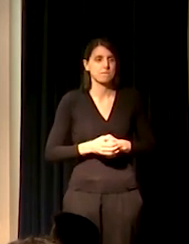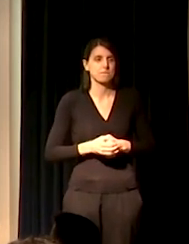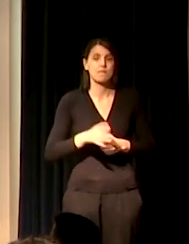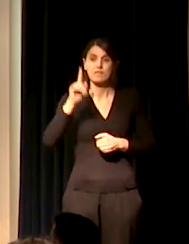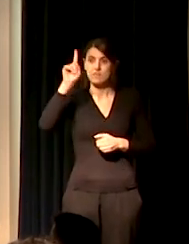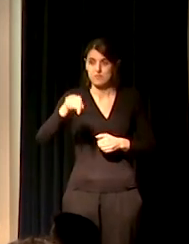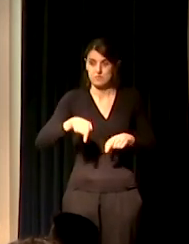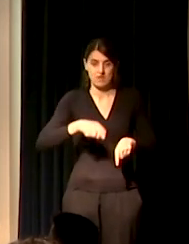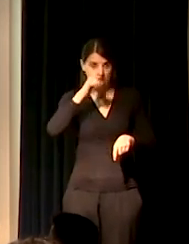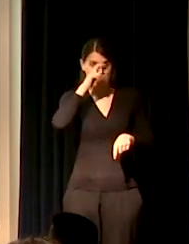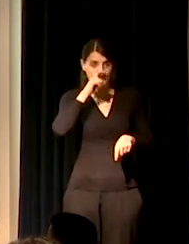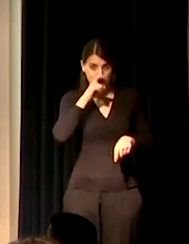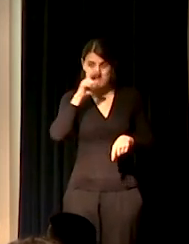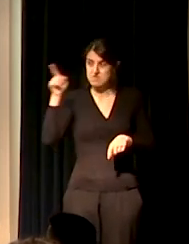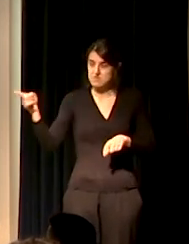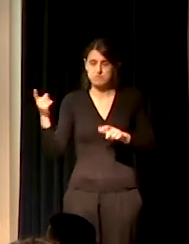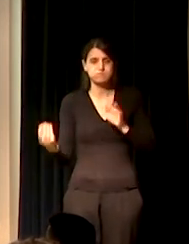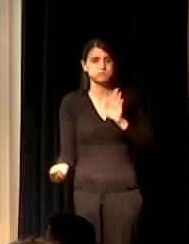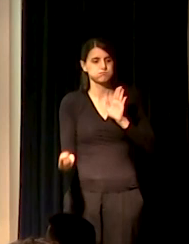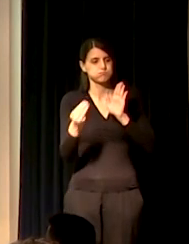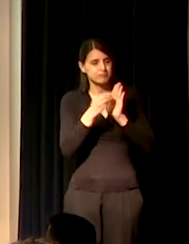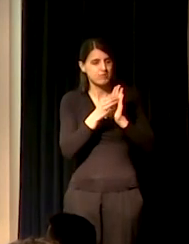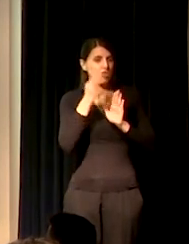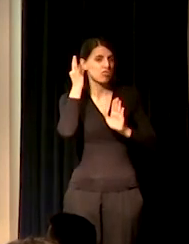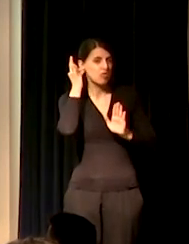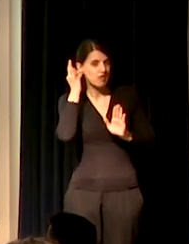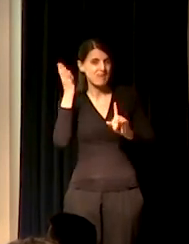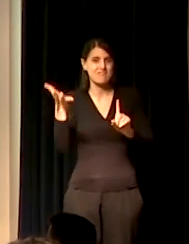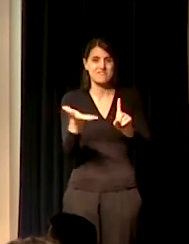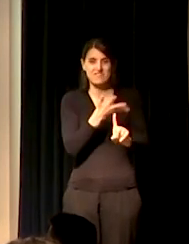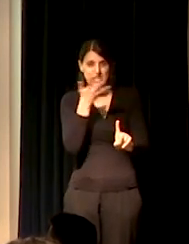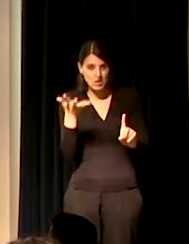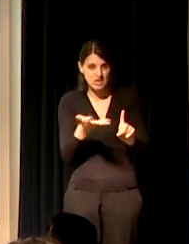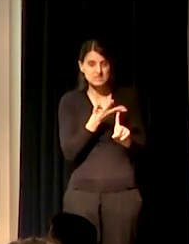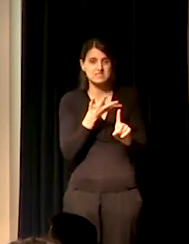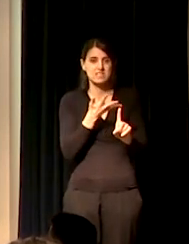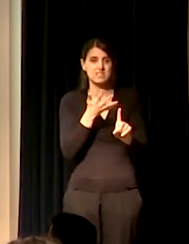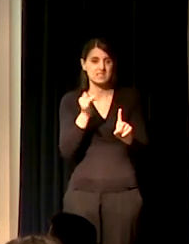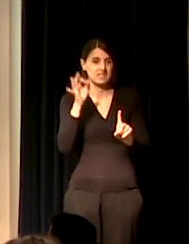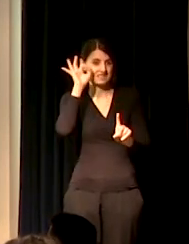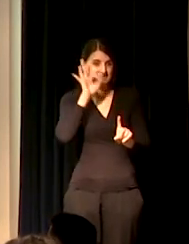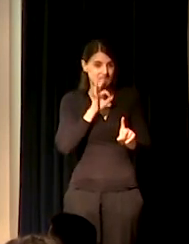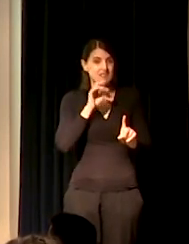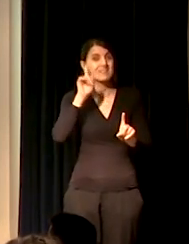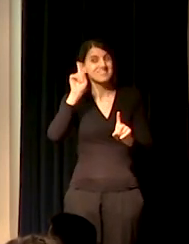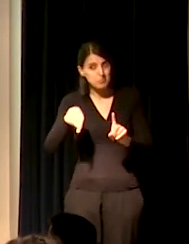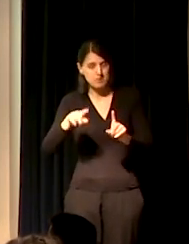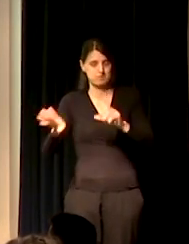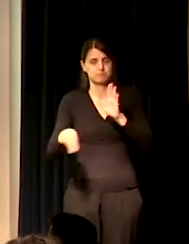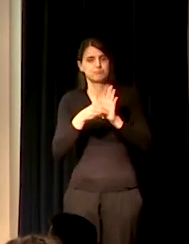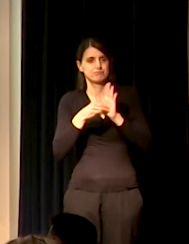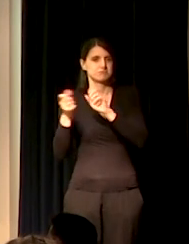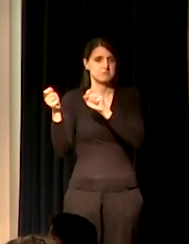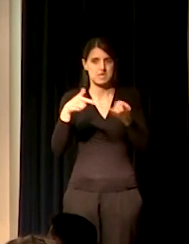que aquesta vegada hi poseu dintre de dona, violència i SIDA, hi posem també immigració. És un